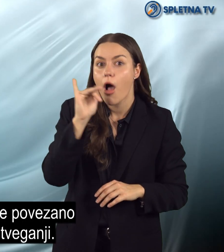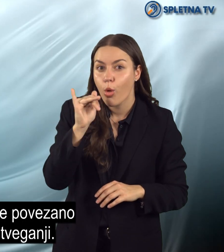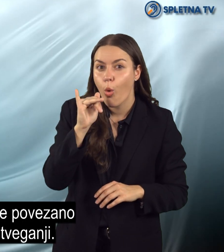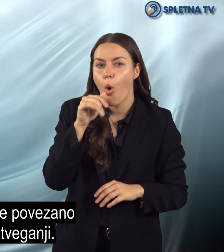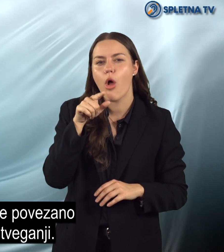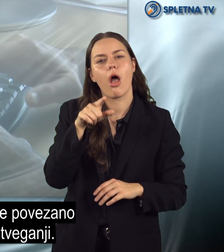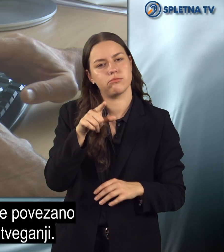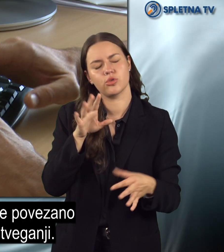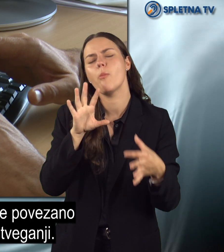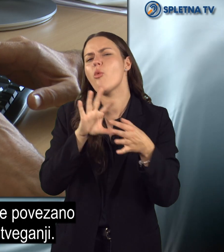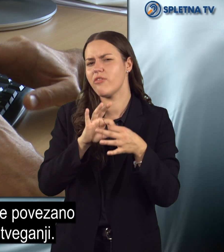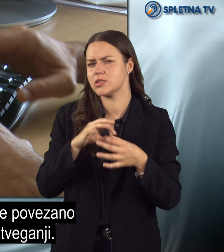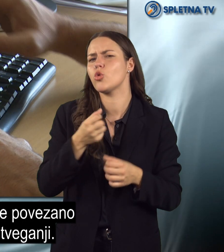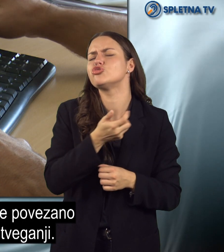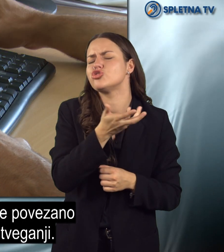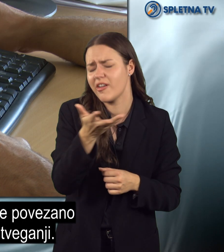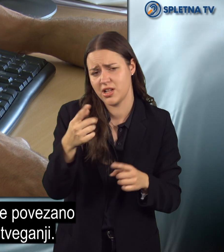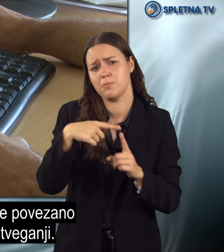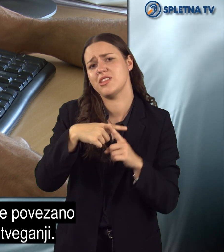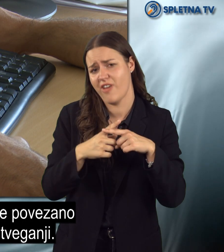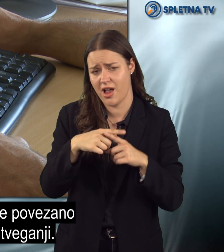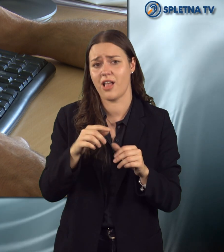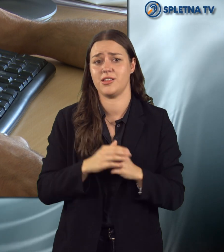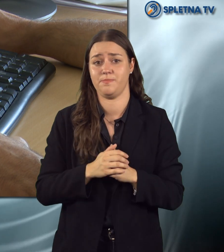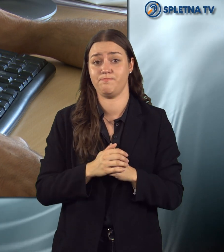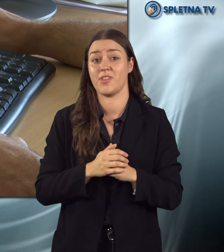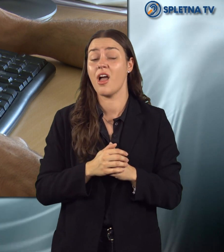Pitje alkohola je povezano s številnimi tveganji.